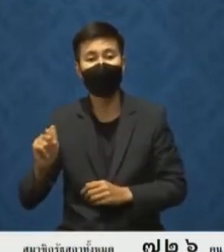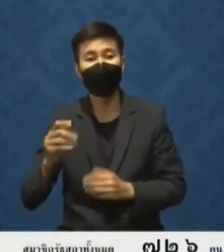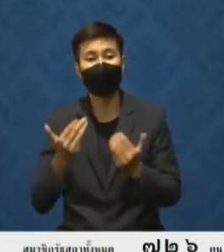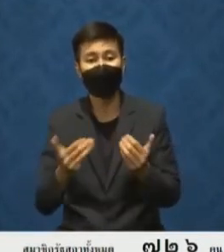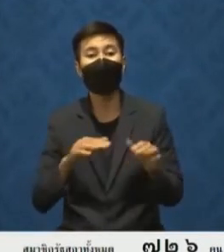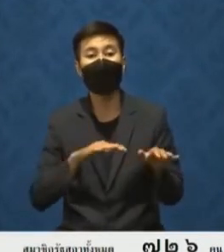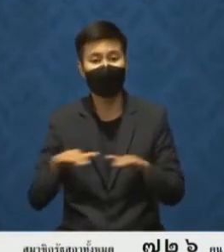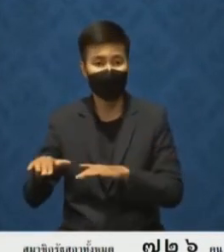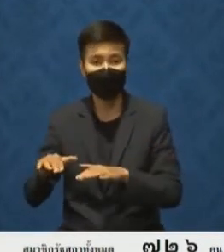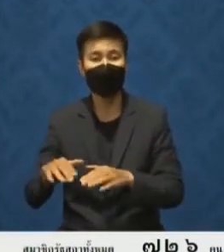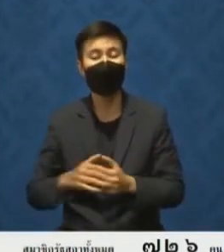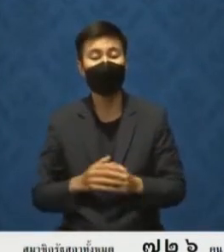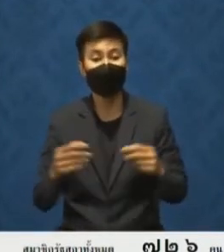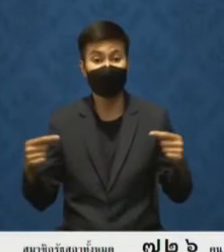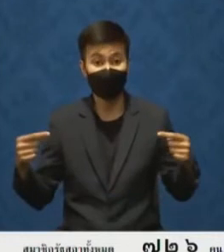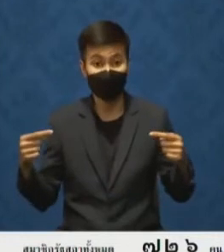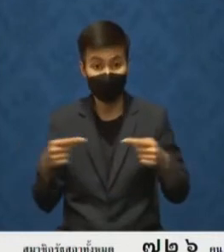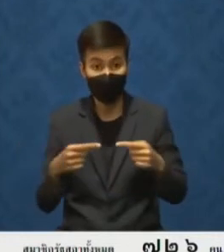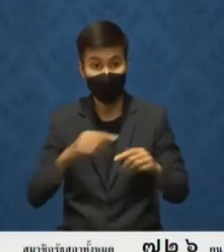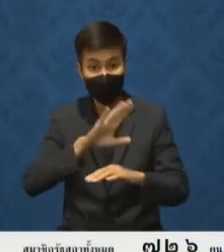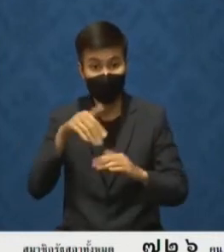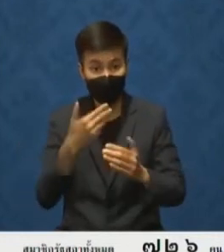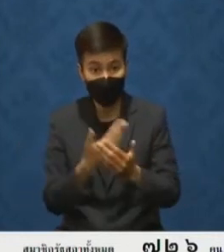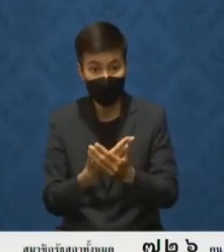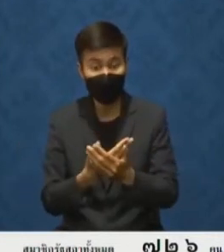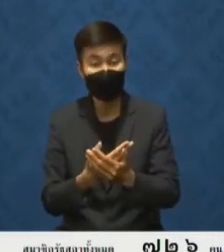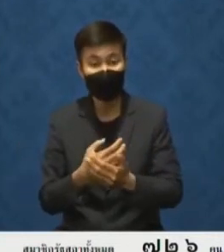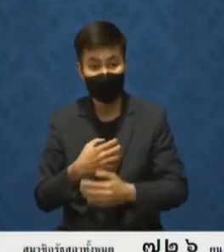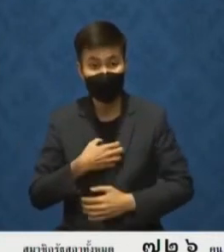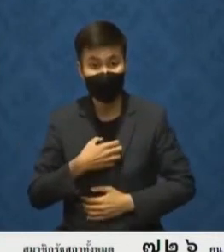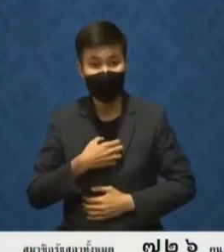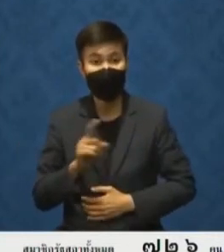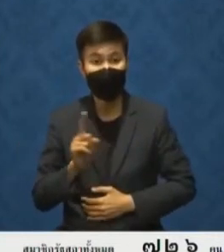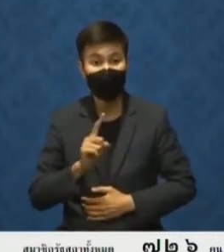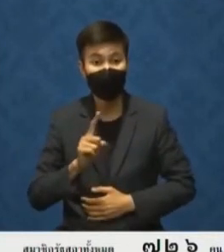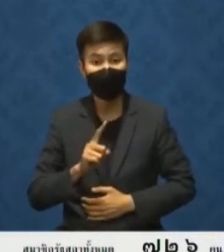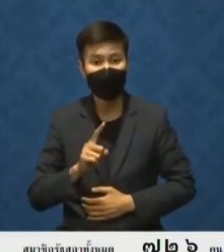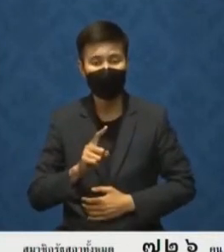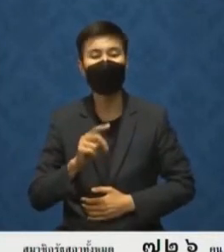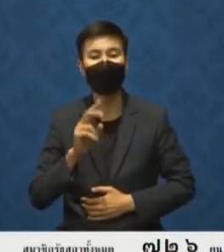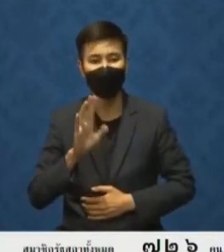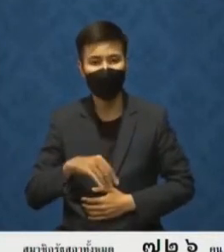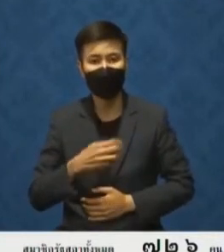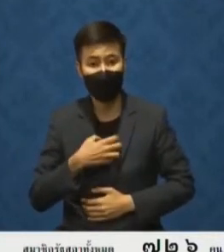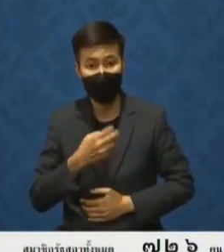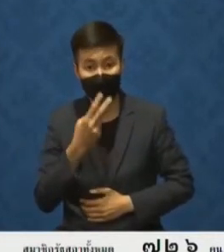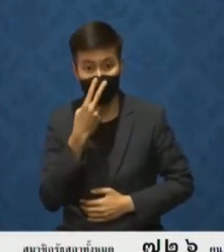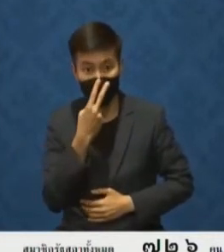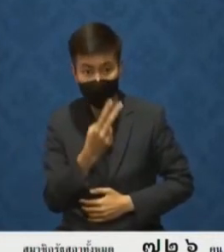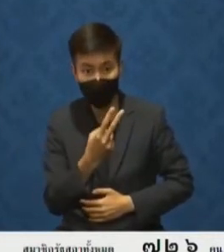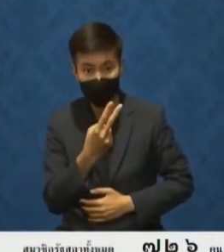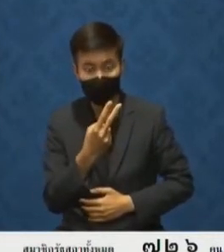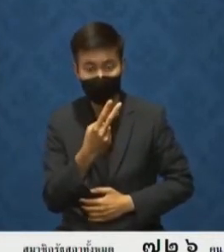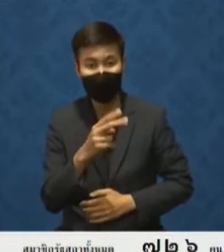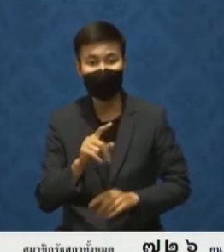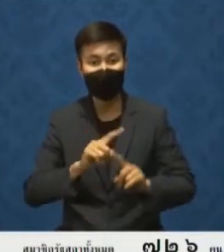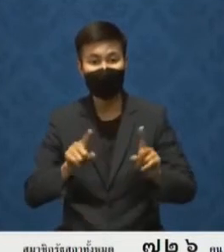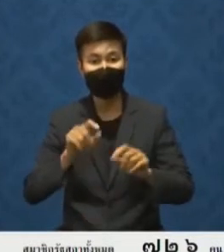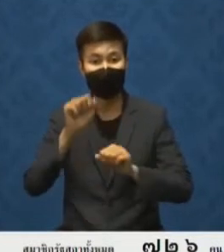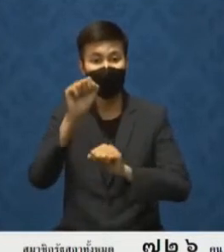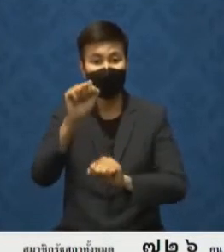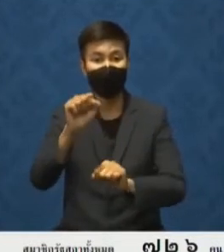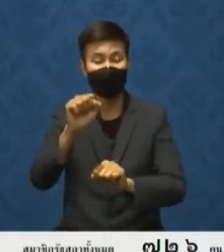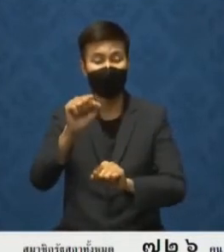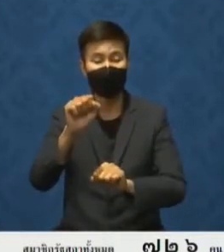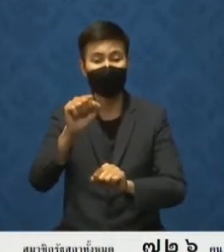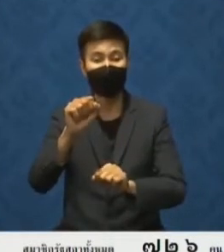หลกการก็คือวาตรงกทั้หมดก็คือเป็สงที่พวกท่อยากได้ก็คอการติดตามตัสอบแต่การประกาศคะแนนเป็